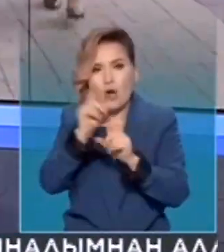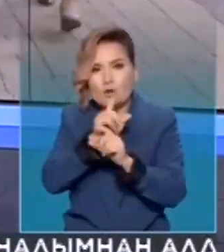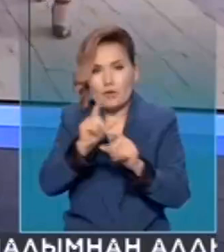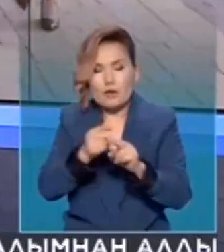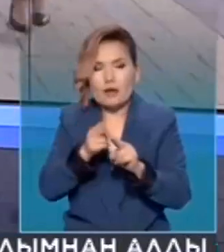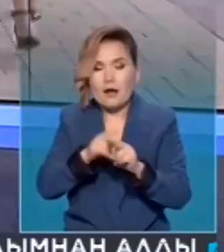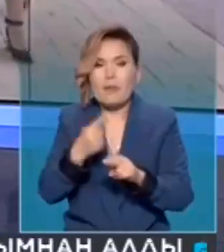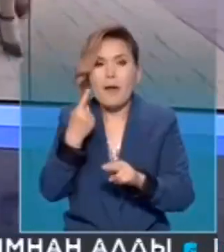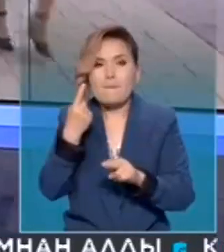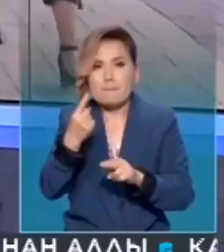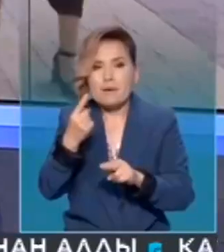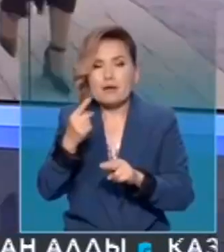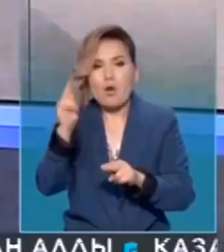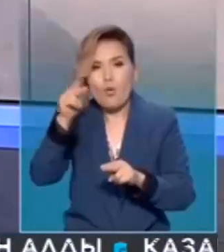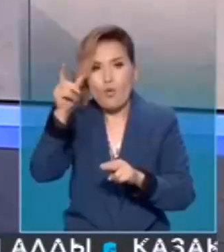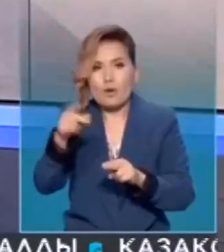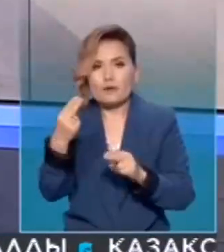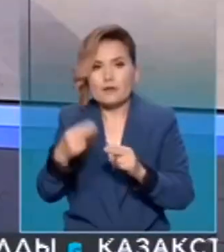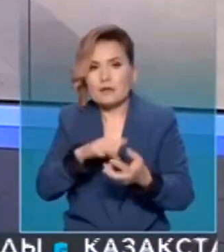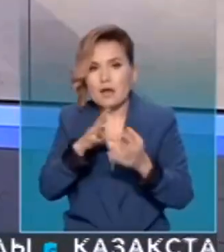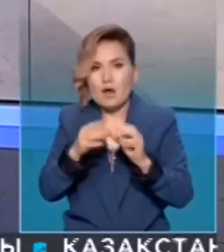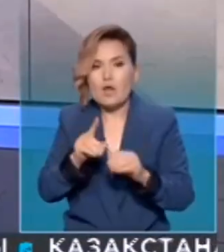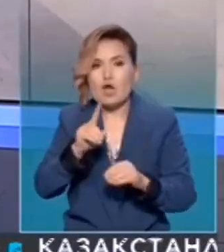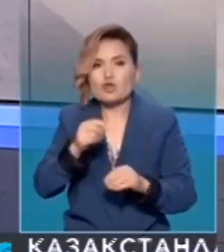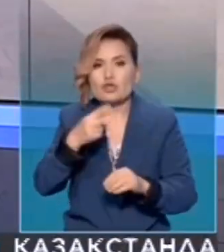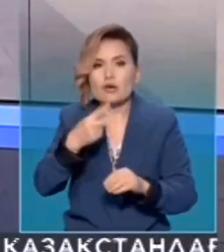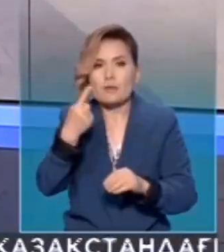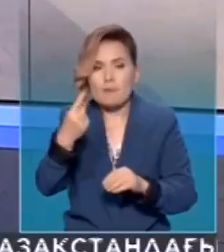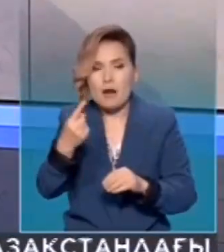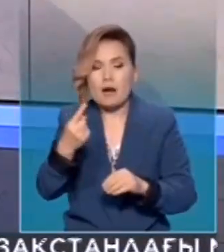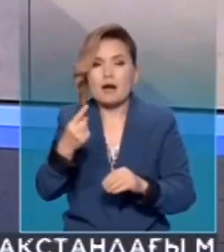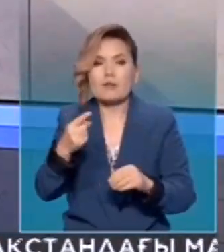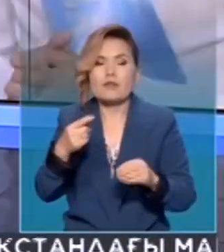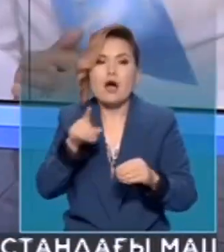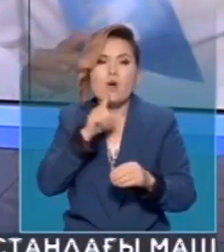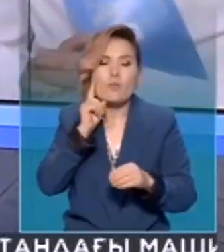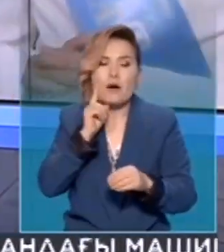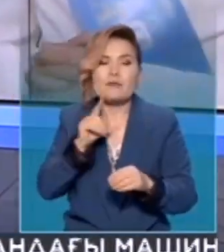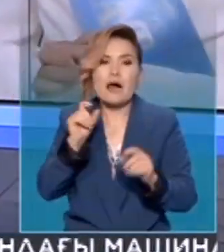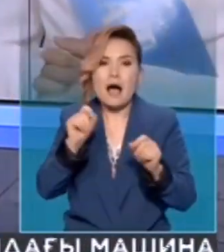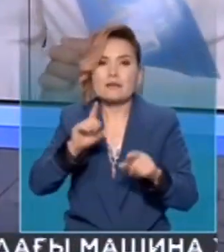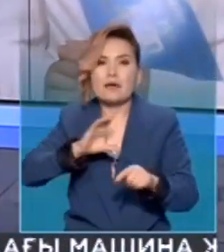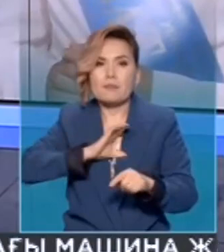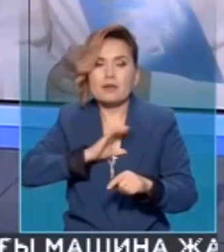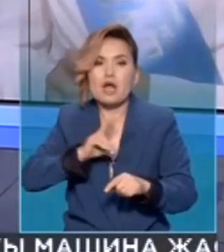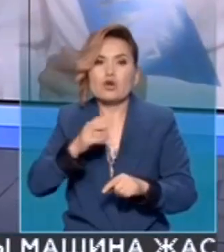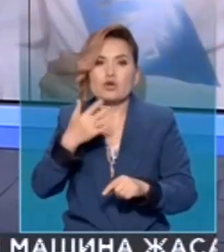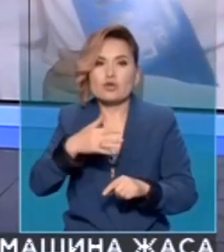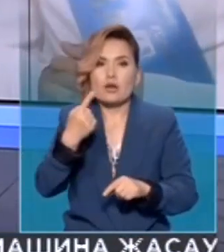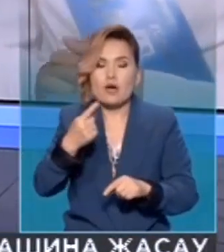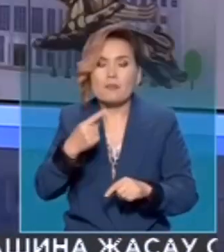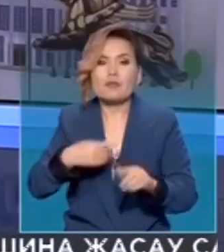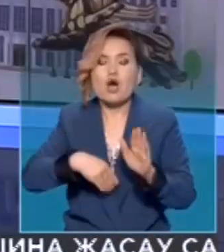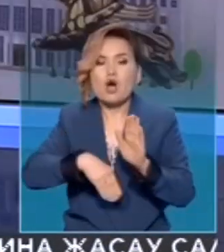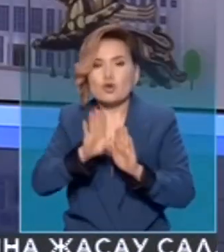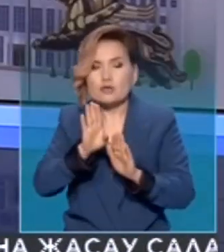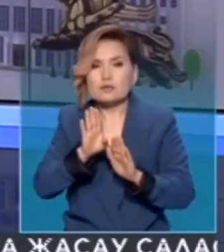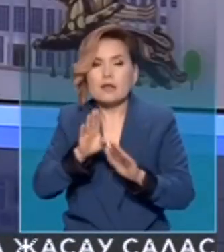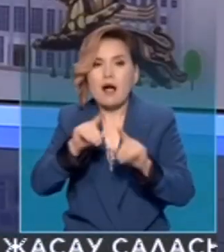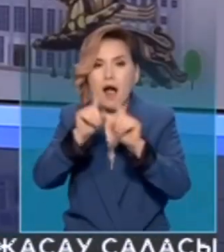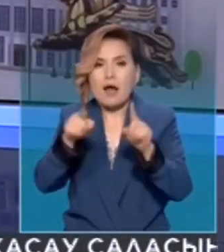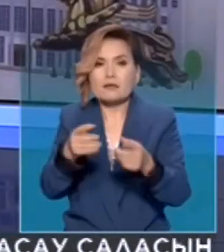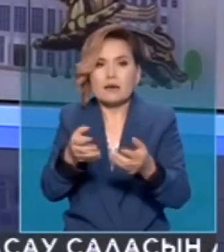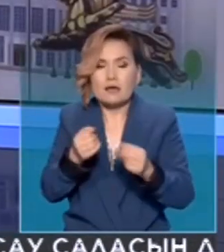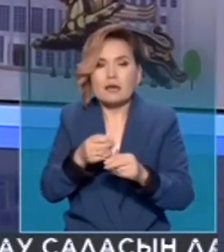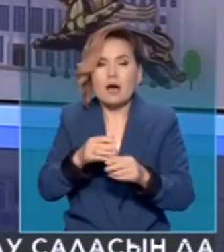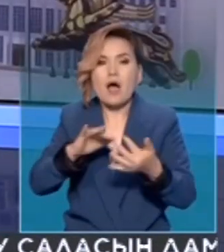ғана тәмамдап шыққан. Жалпы облыста 121 түлек алтын белгіге, 251 түлек үздік аттестатқа үміткер.